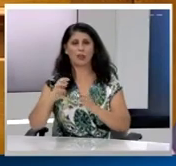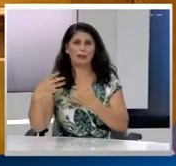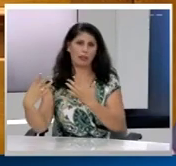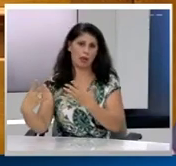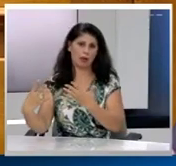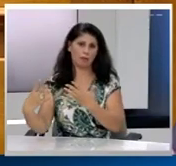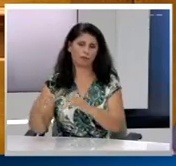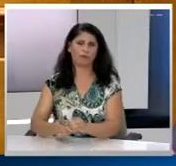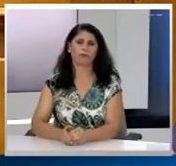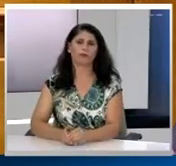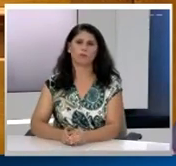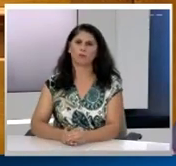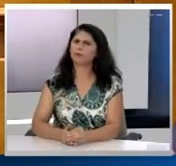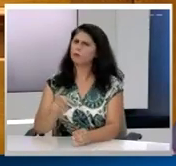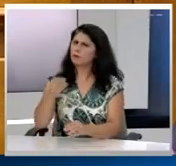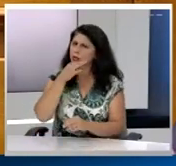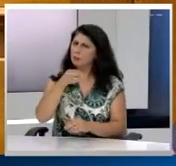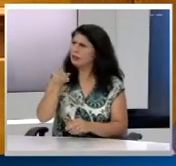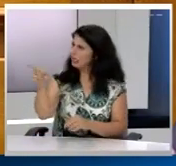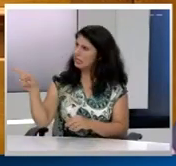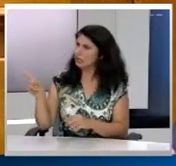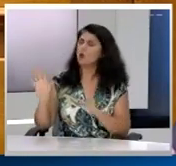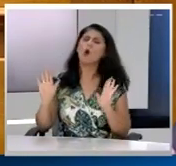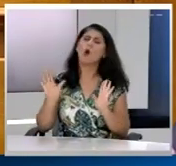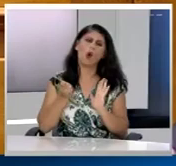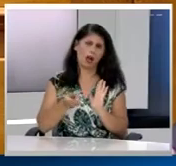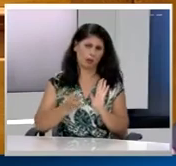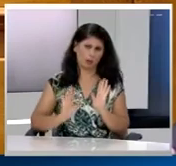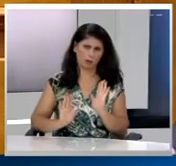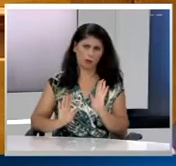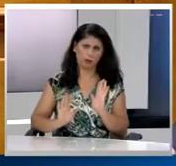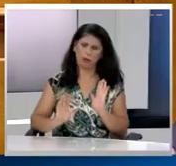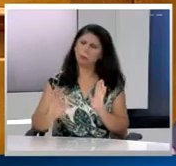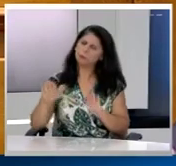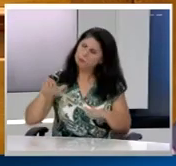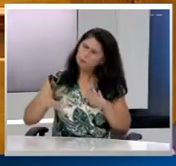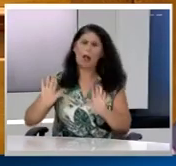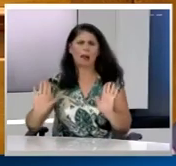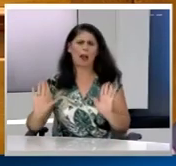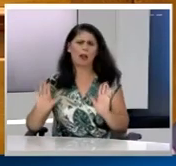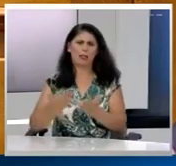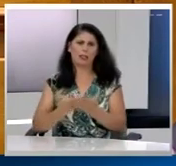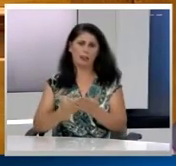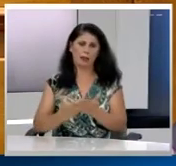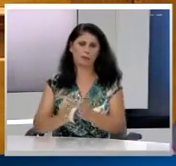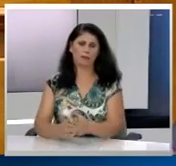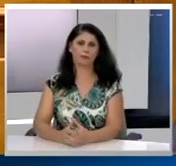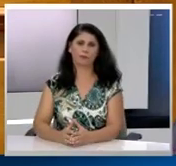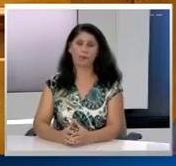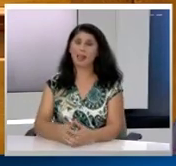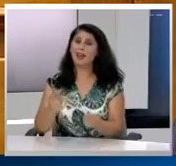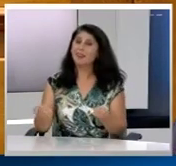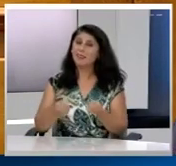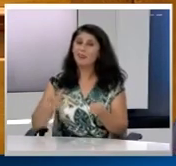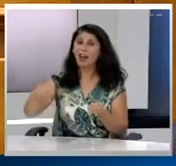2.699. Και αναφερθήκατε κι εσείς, χωρίς αριθμούς όμως, σε ανάλογα στοιχεία. Για να